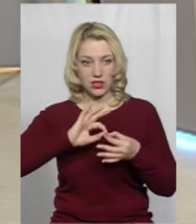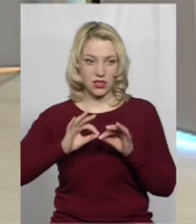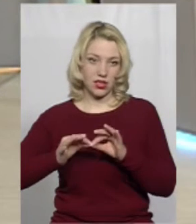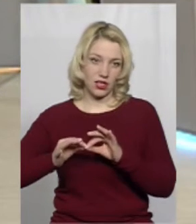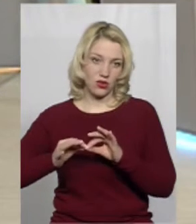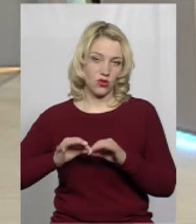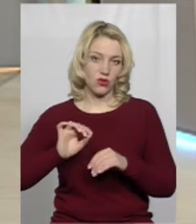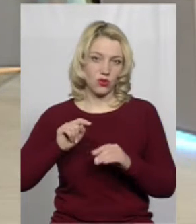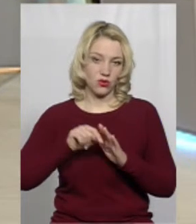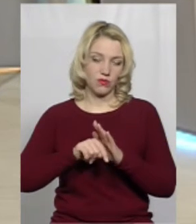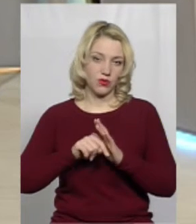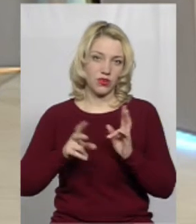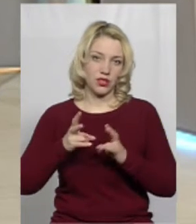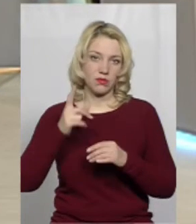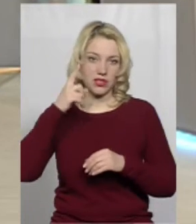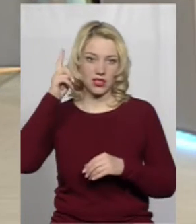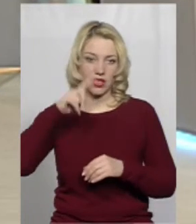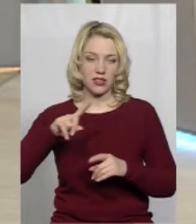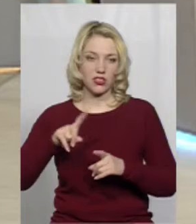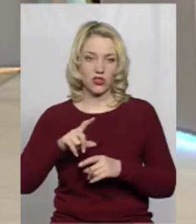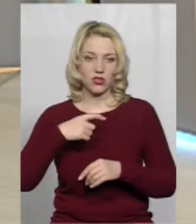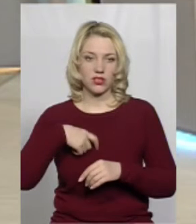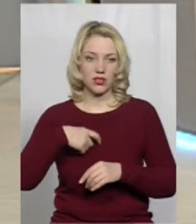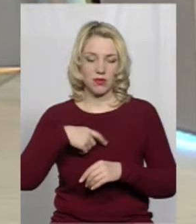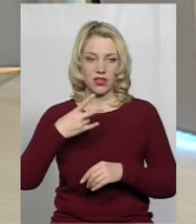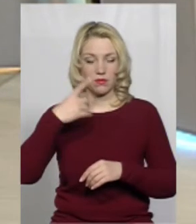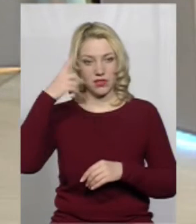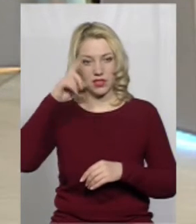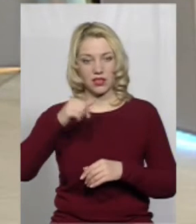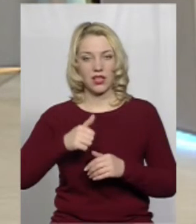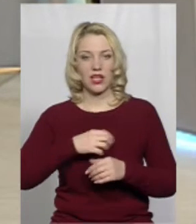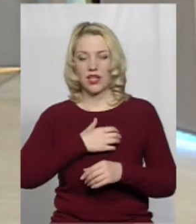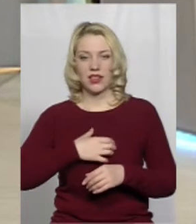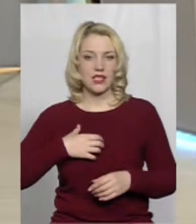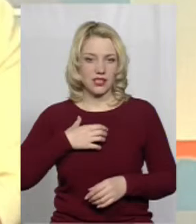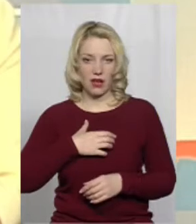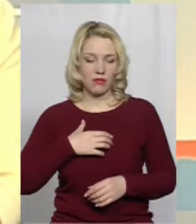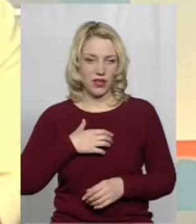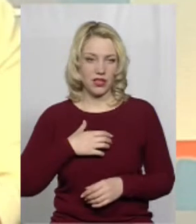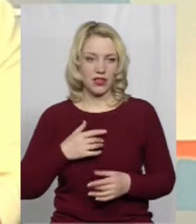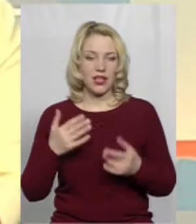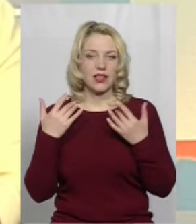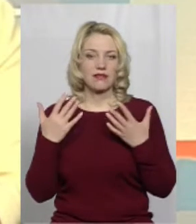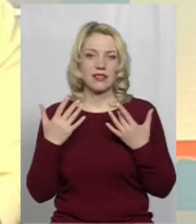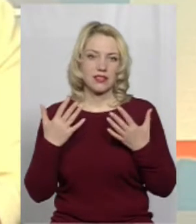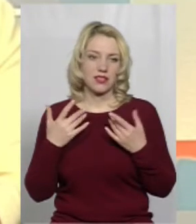складно. Тобто треба знати, що себе знати насамперед, наскільки